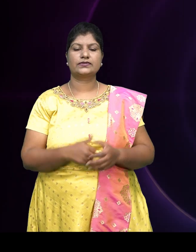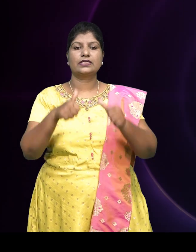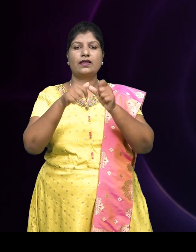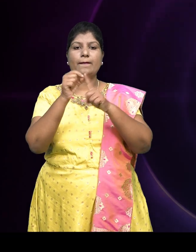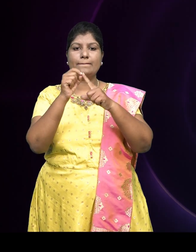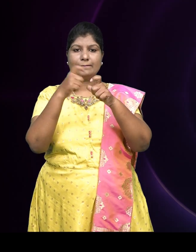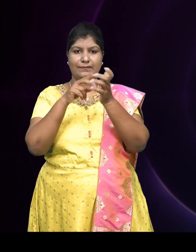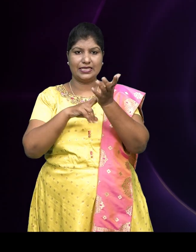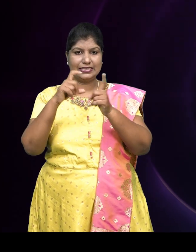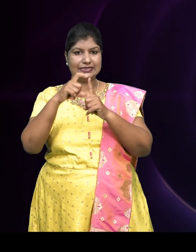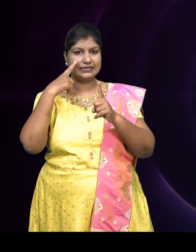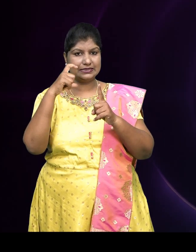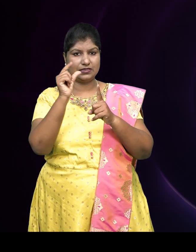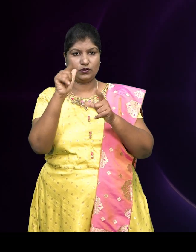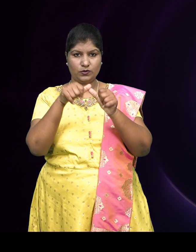अपेंडिक्युलर कंकाल